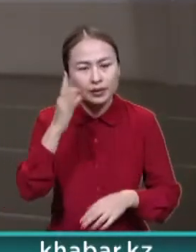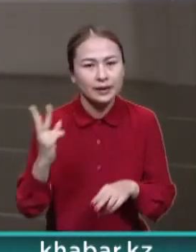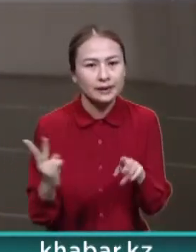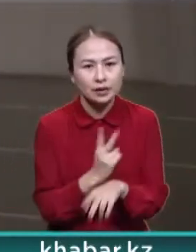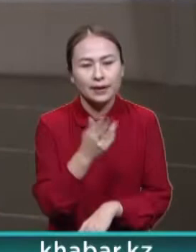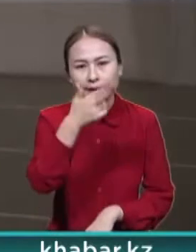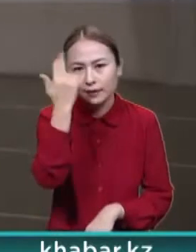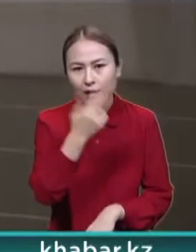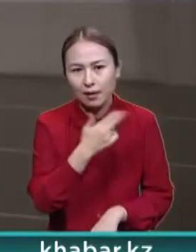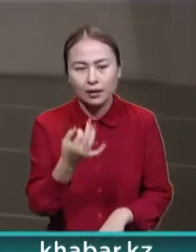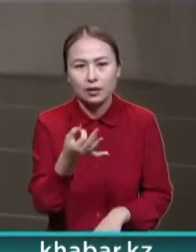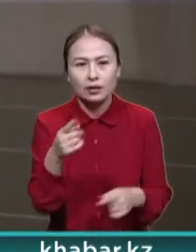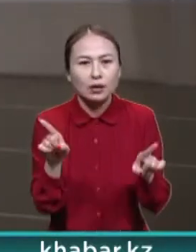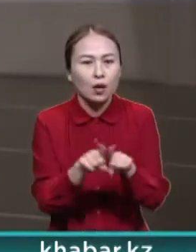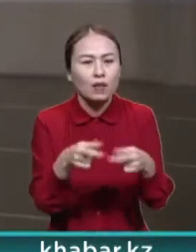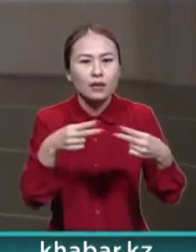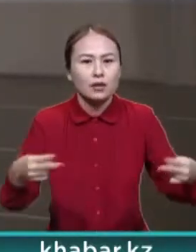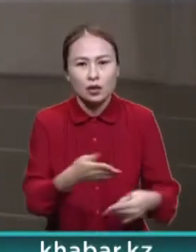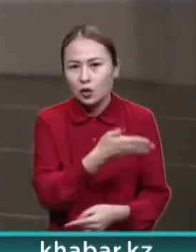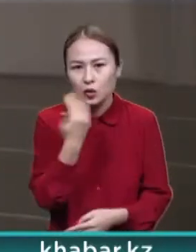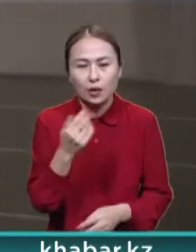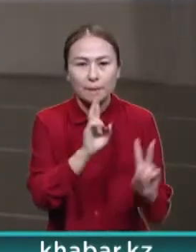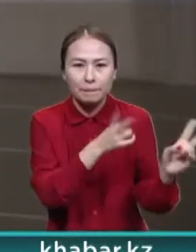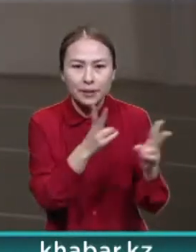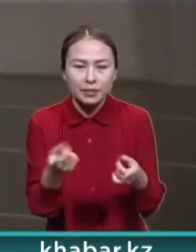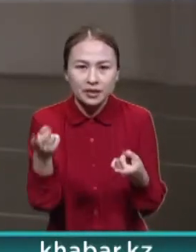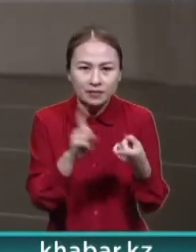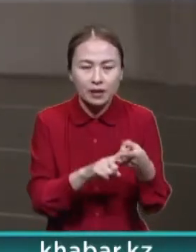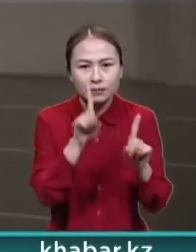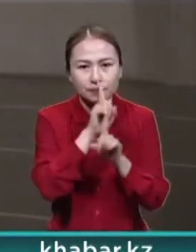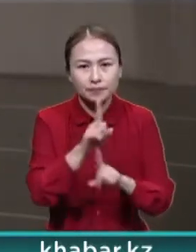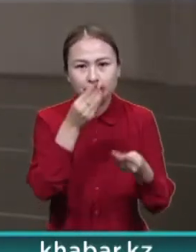Италиялық жұлдыздардың теңдесі жоқ дауысының бимен ұштасуы ерекше көрініс тапты.